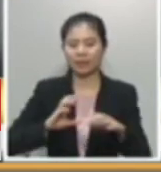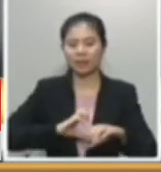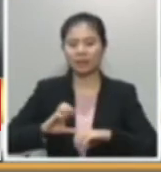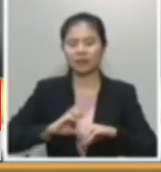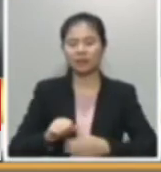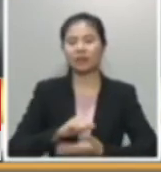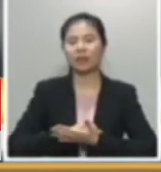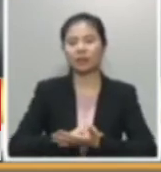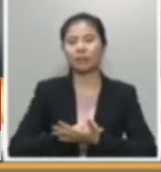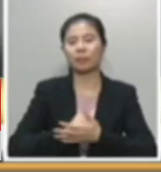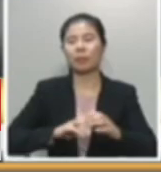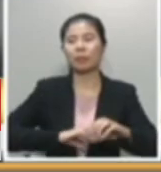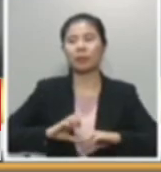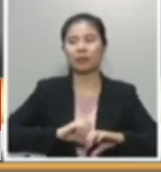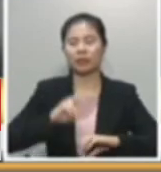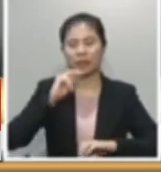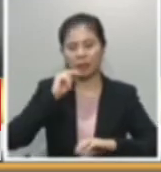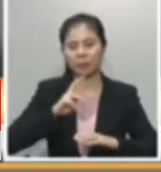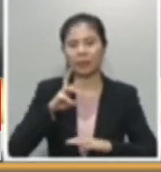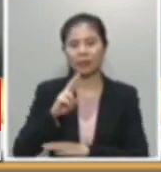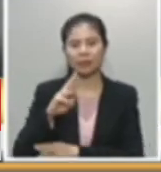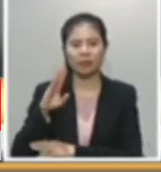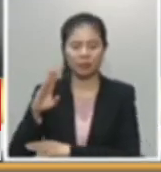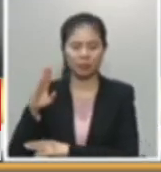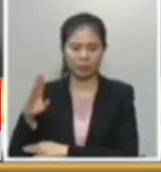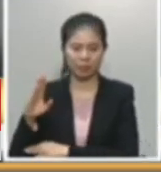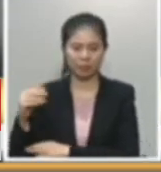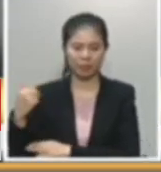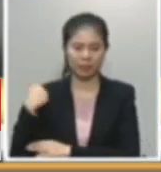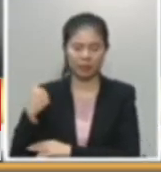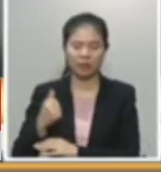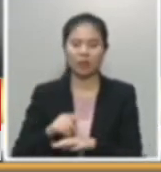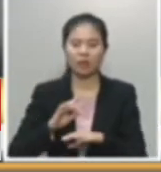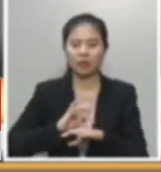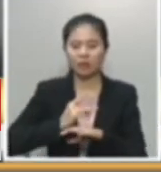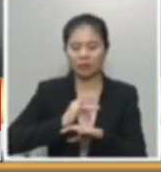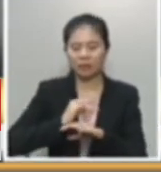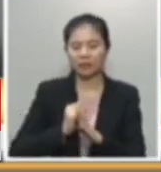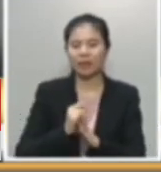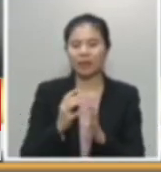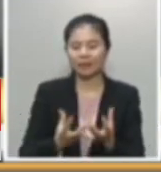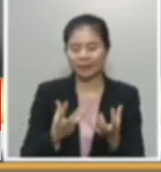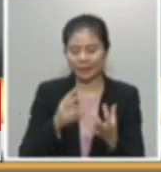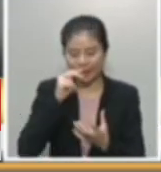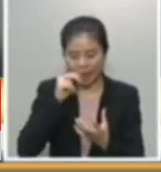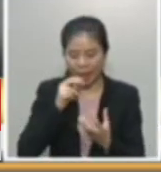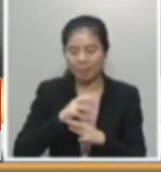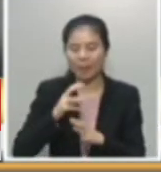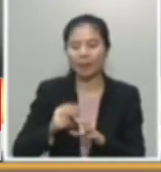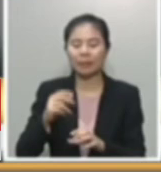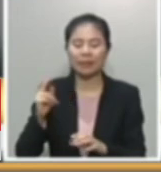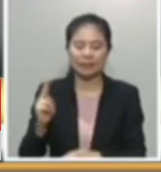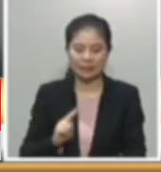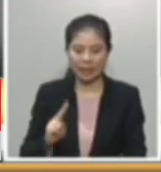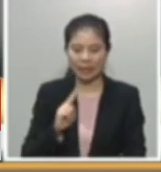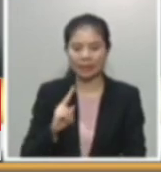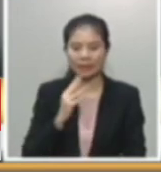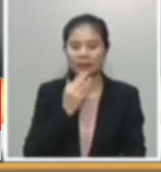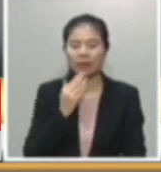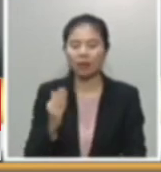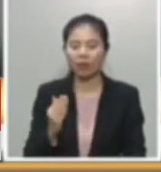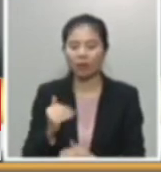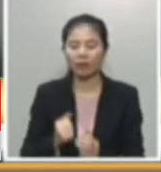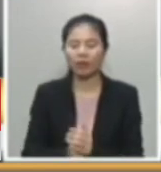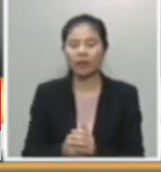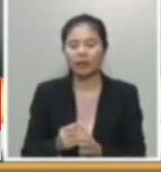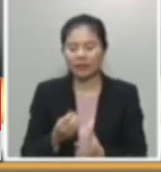บริหารน้ำอย่างเป็นระบบต้องการทรัพยากรน้ำอย่างยั่งยืนเพื่อประกอบสัมมาห